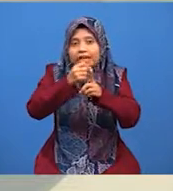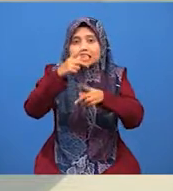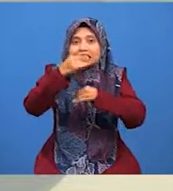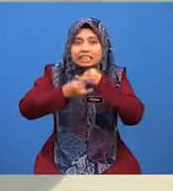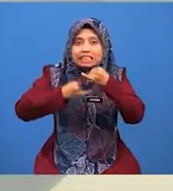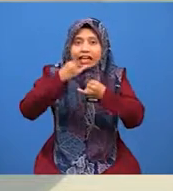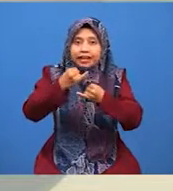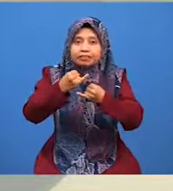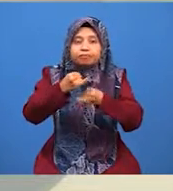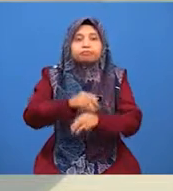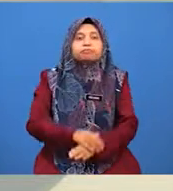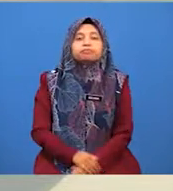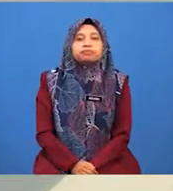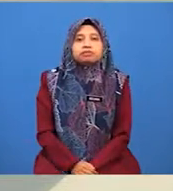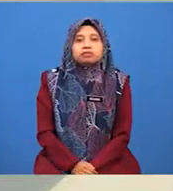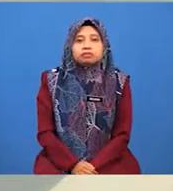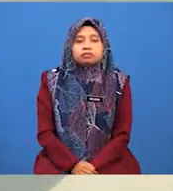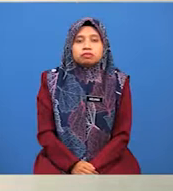mencapai sesuatu kejayaan.